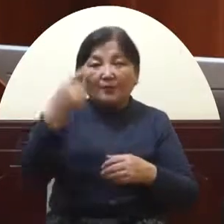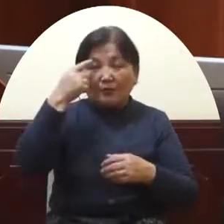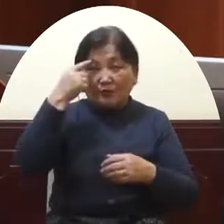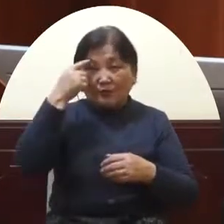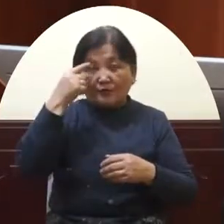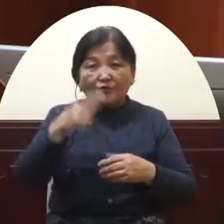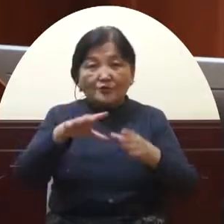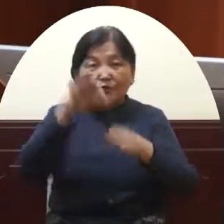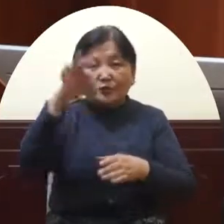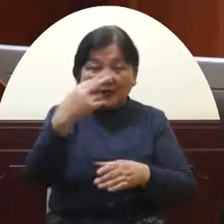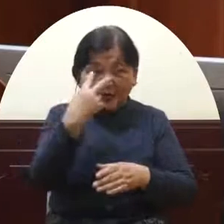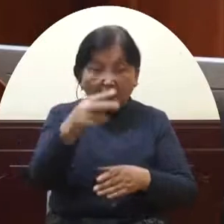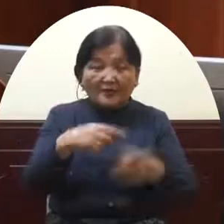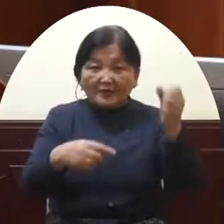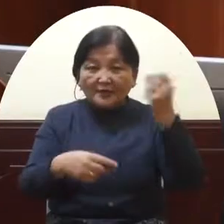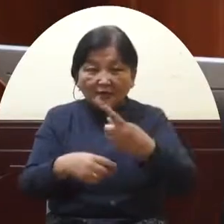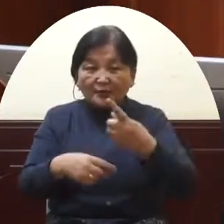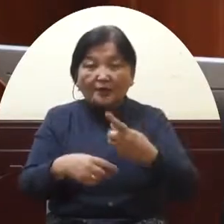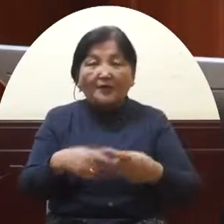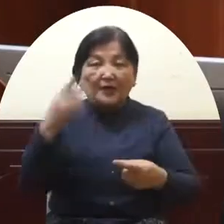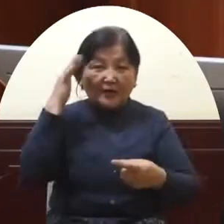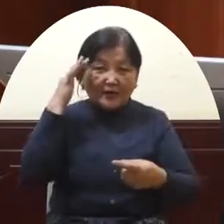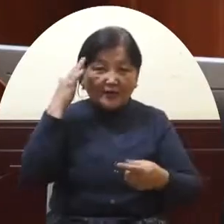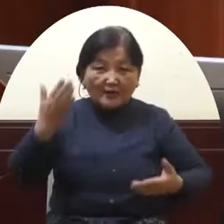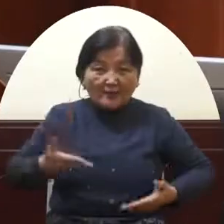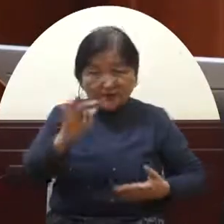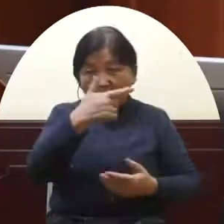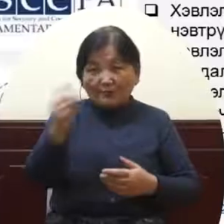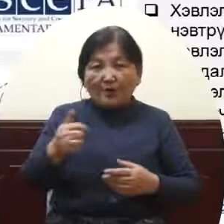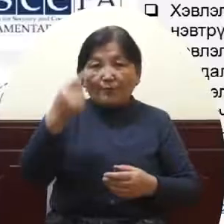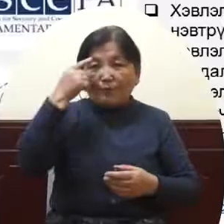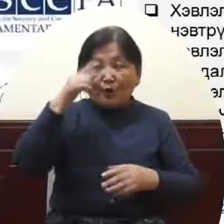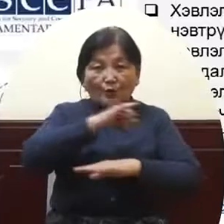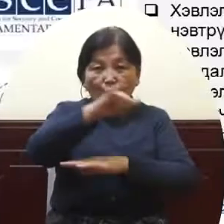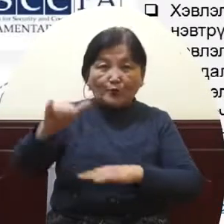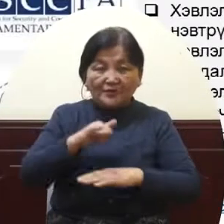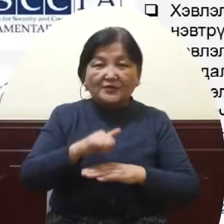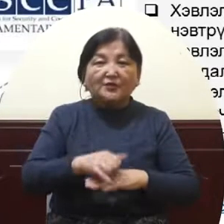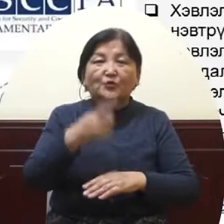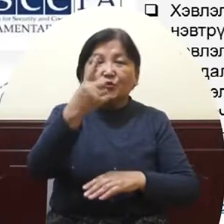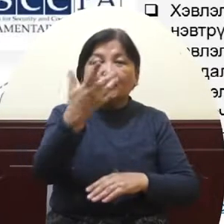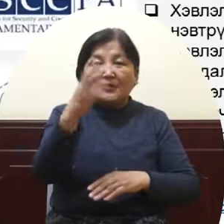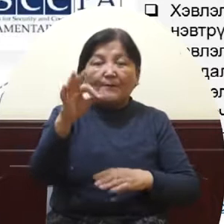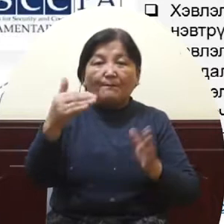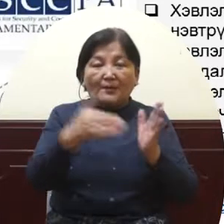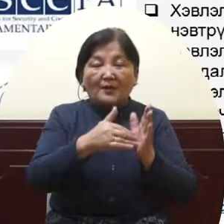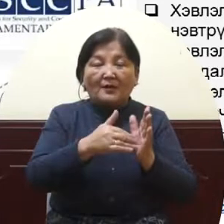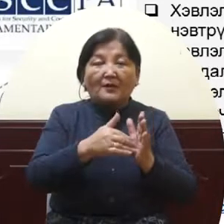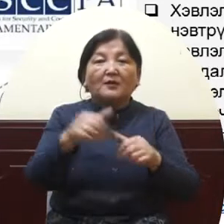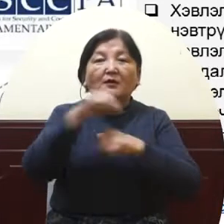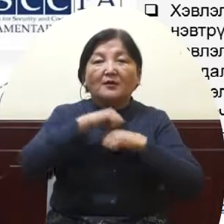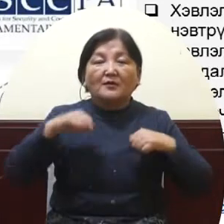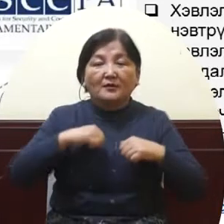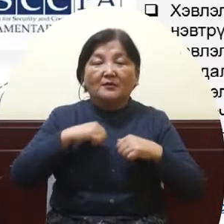хараад ийм дүгнэлт хийжээ. Нэгд гадаадад амьдарч байгаа Монгол улсын 150 мянган орчим иргэдийн сонгуульд оролцох